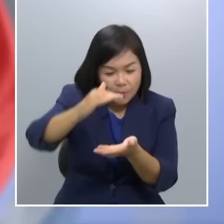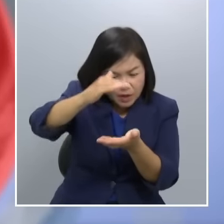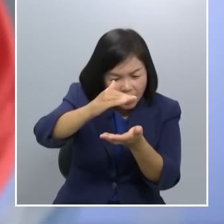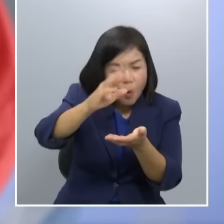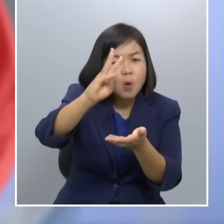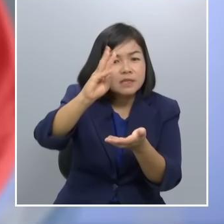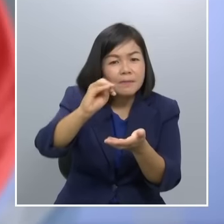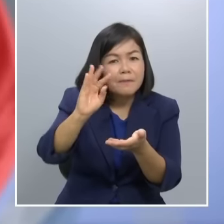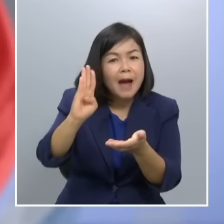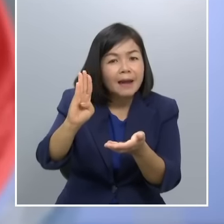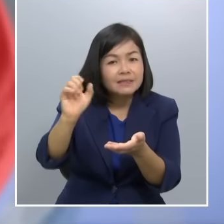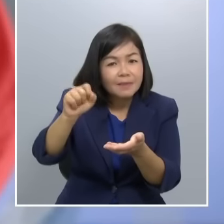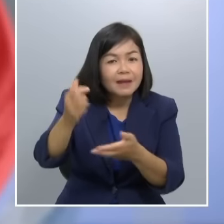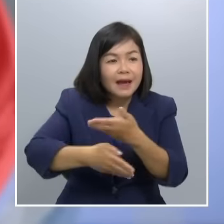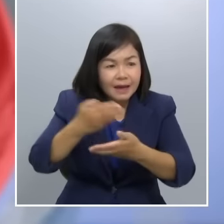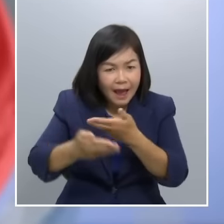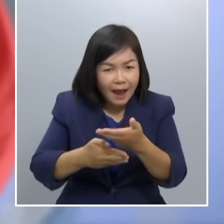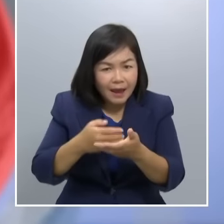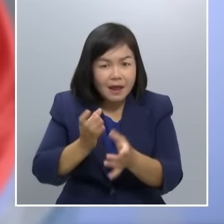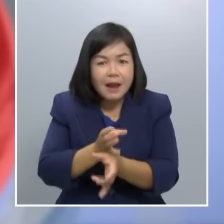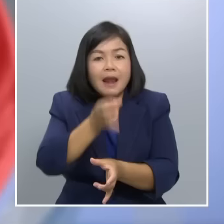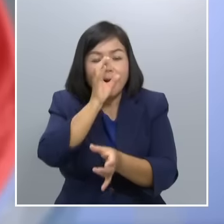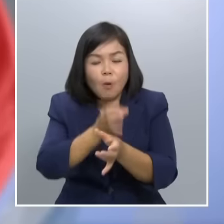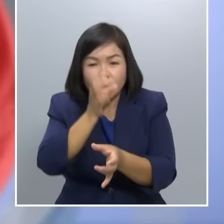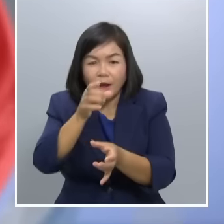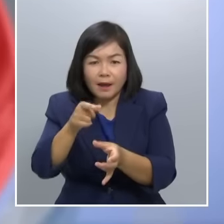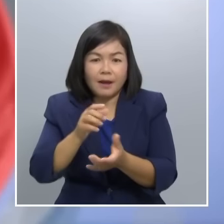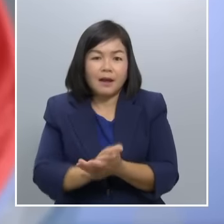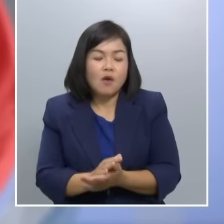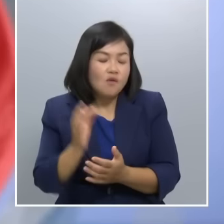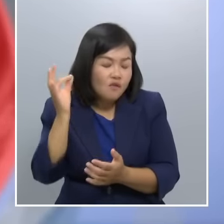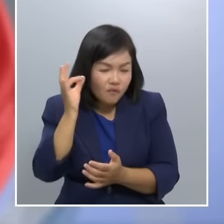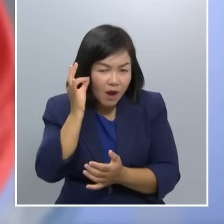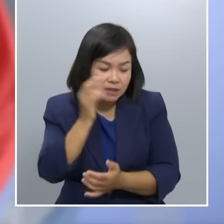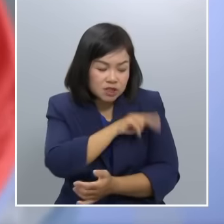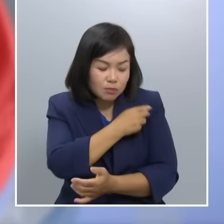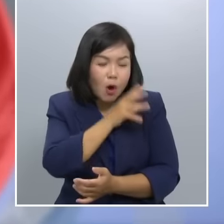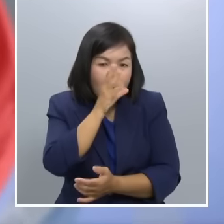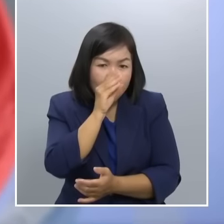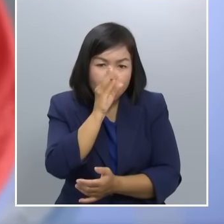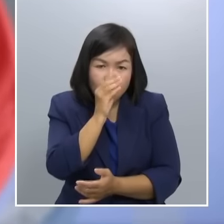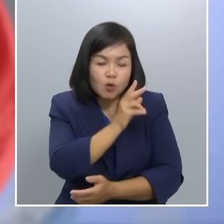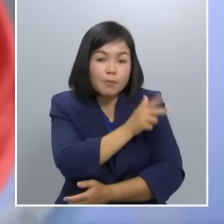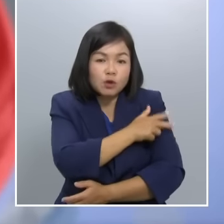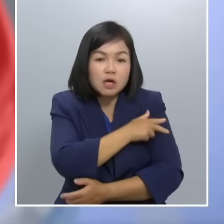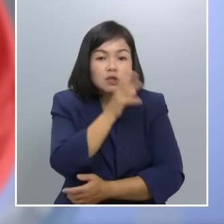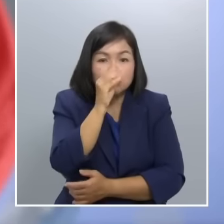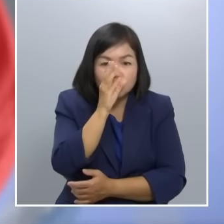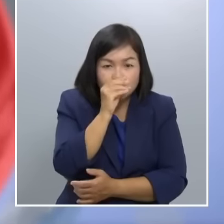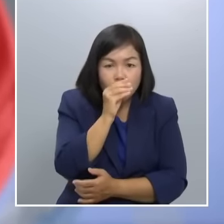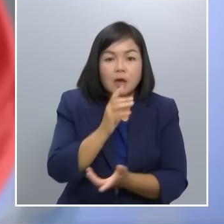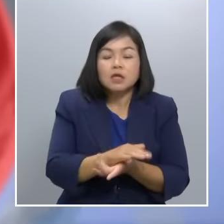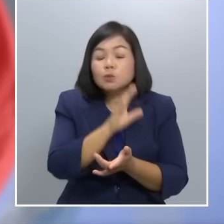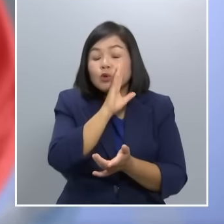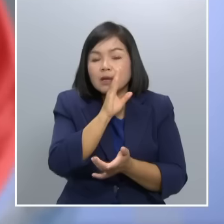อือืที่ฟังอย่างคุณหมอแล้วก็ดรธนกฤตก็บอกว่าถ้าเกิดว่ากินยาดองไปแล้วถ้าเกิดมีอาการ